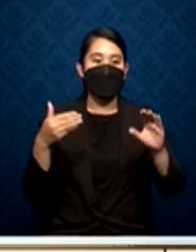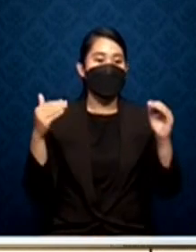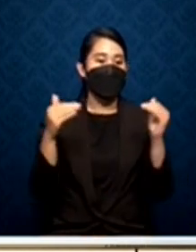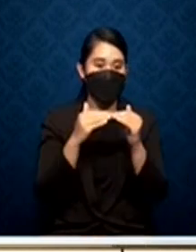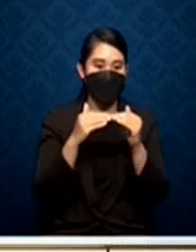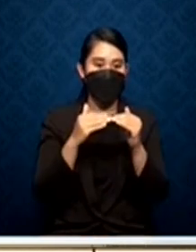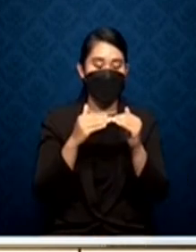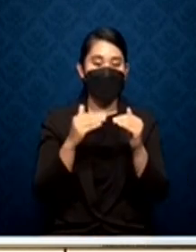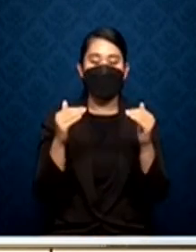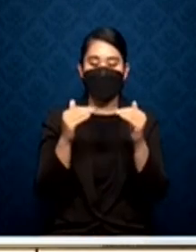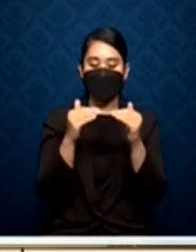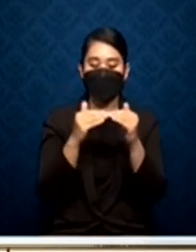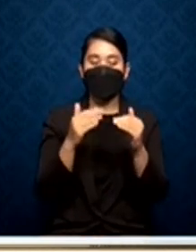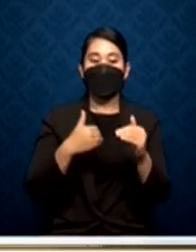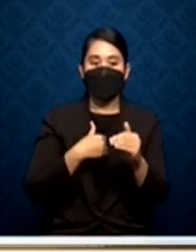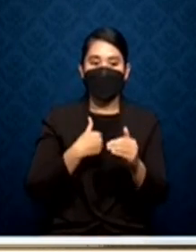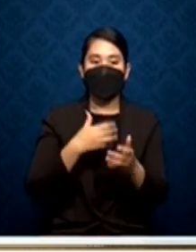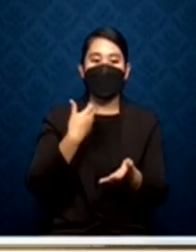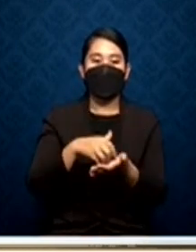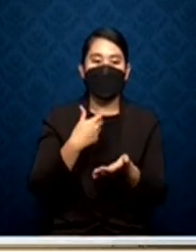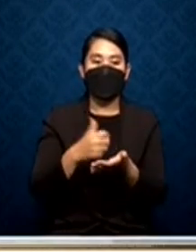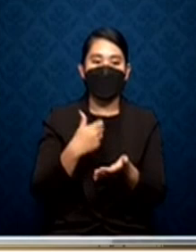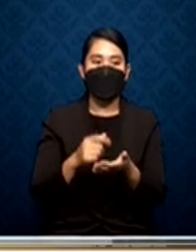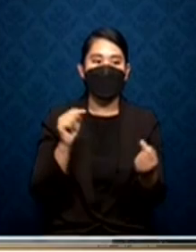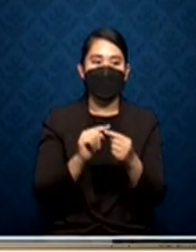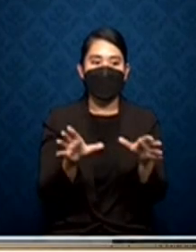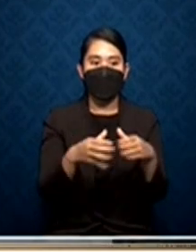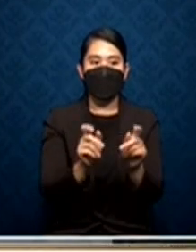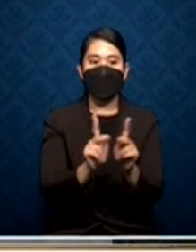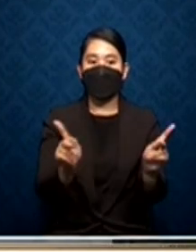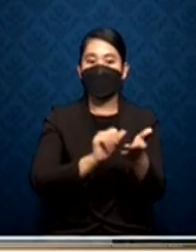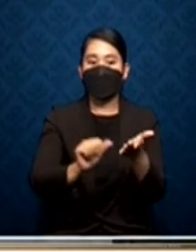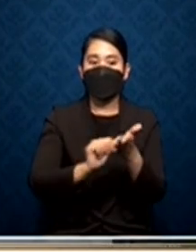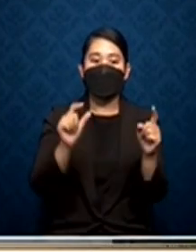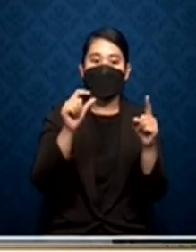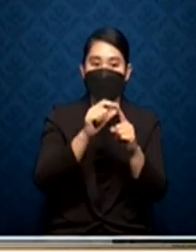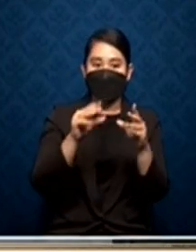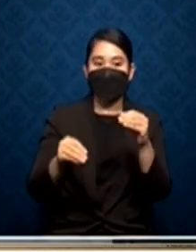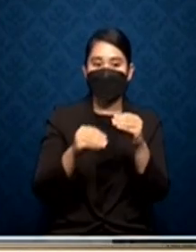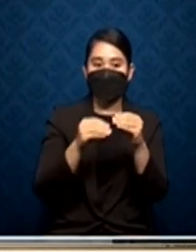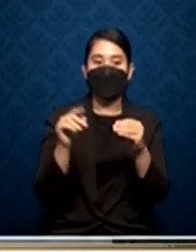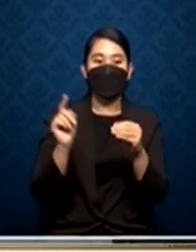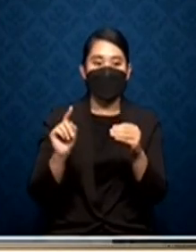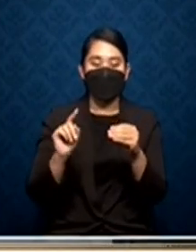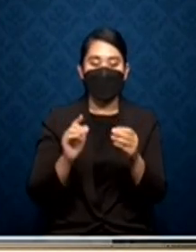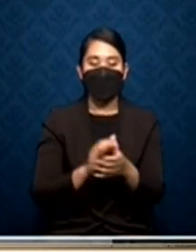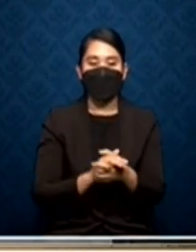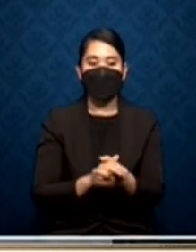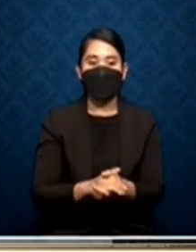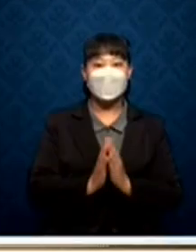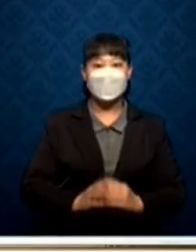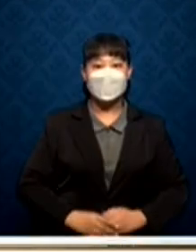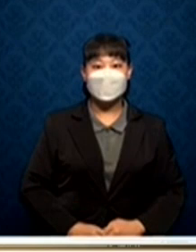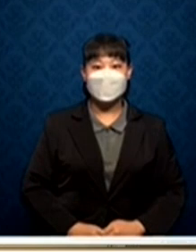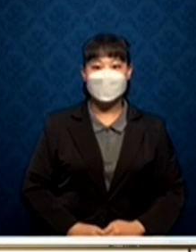สร้างประเด็นเพื่อที่จะแก้ไขรัฐธรรมนูญที่จะเกิดขึ้นในอนาคต ครับ คือมันเป็นมุมทางการเมืองมุมทางรัฐธรรมนูญก็เ